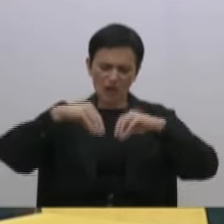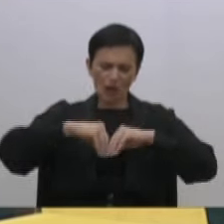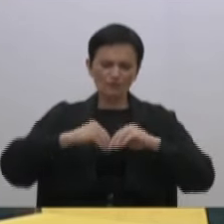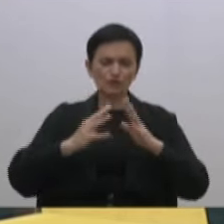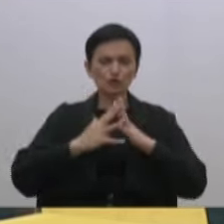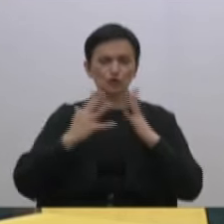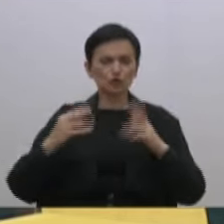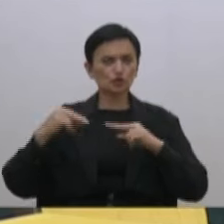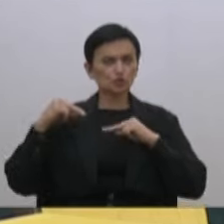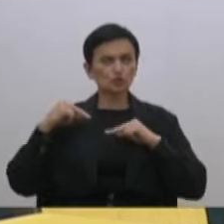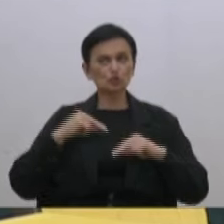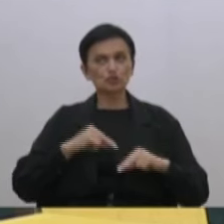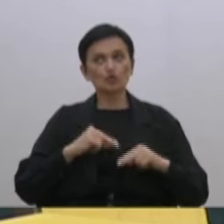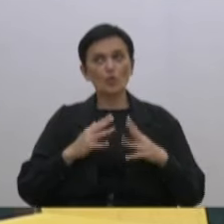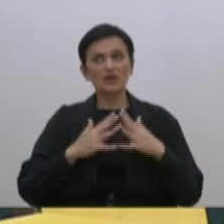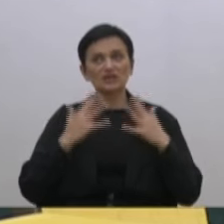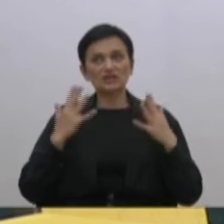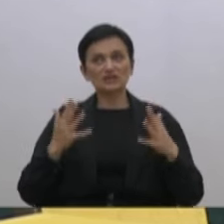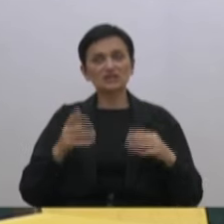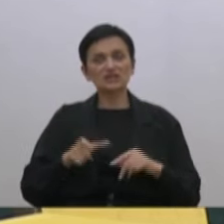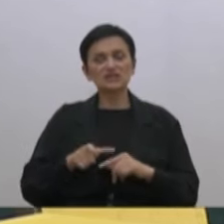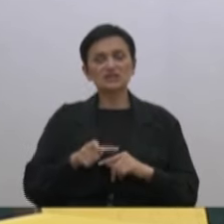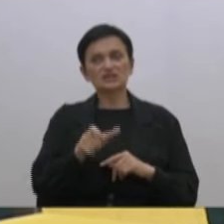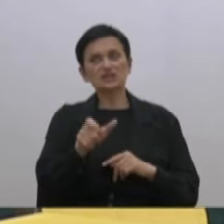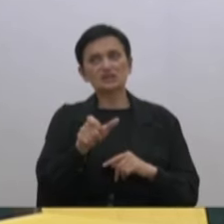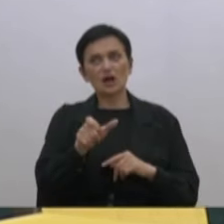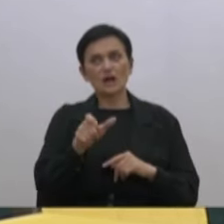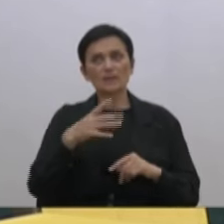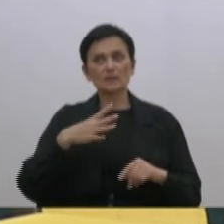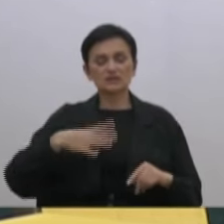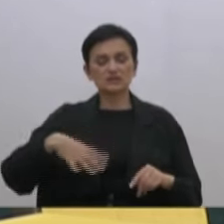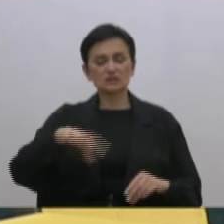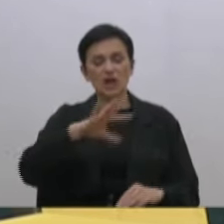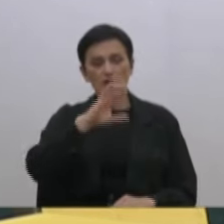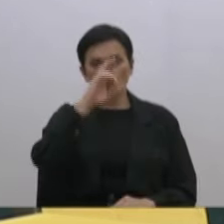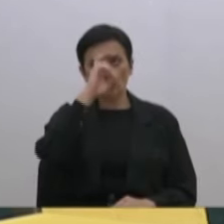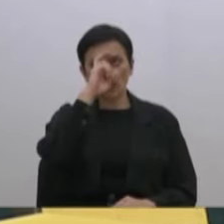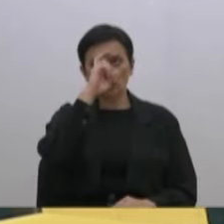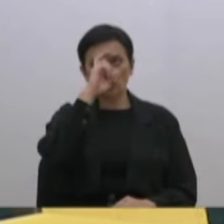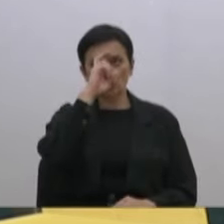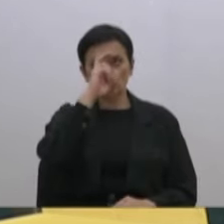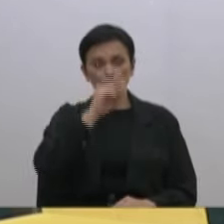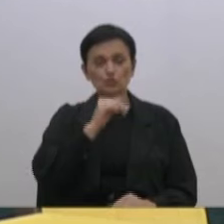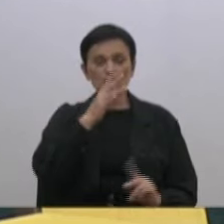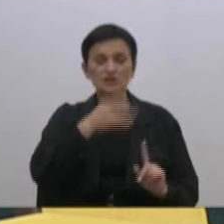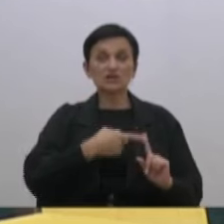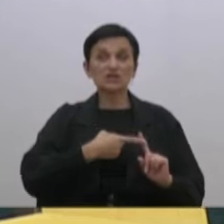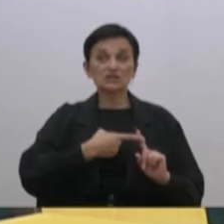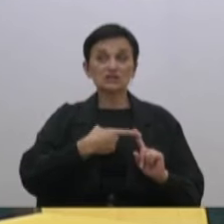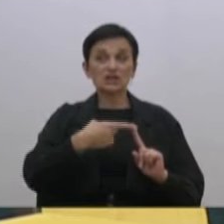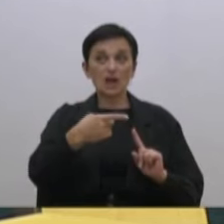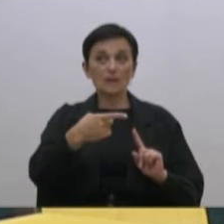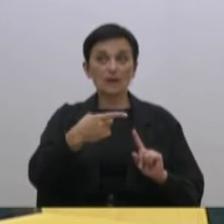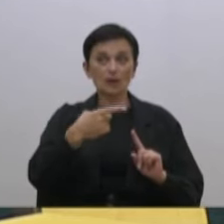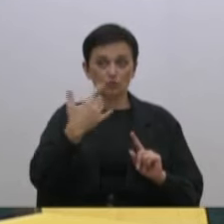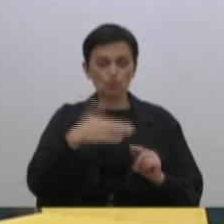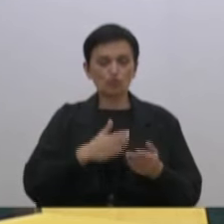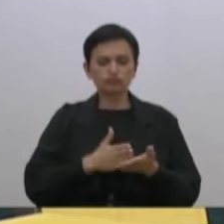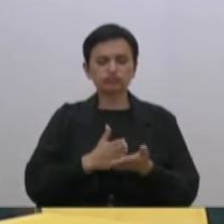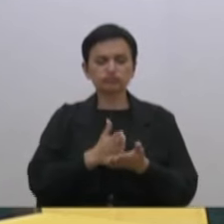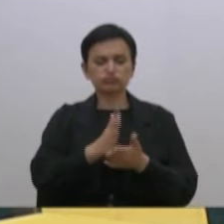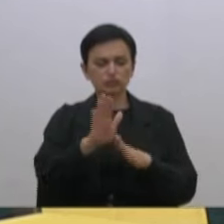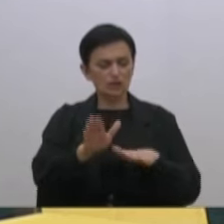შრომა და ის დიდი გზა, რომელიც საქართველოს ხელისუფლებამ ამ წლების განმავლობაში გაიარა და